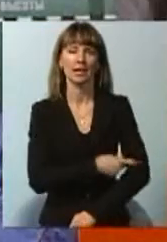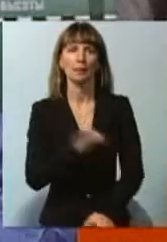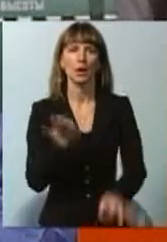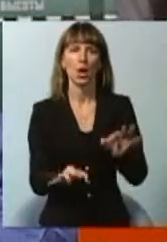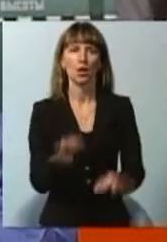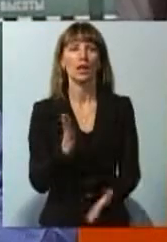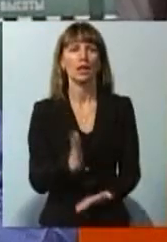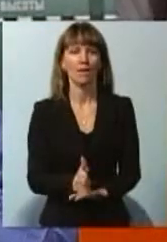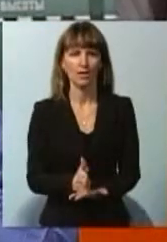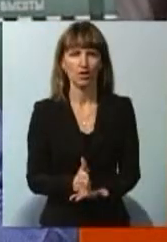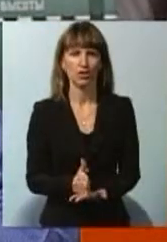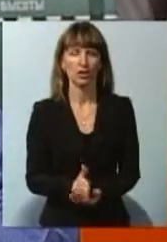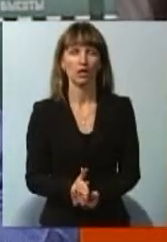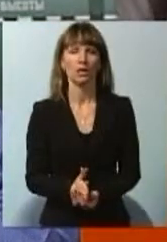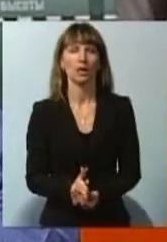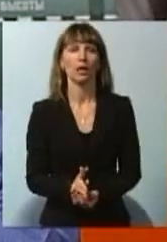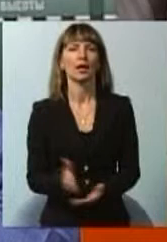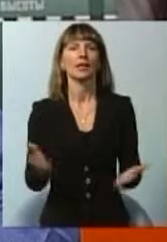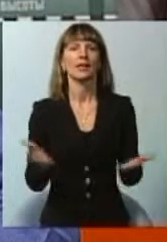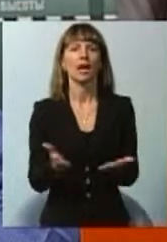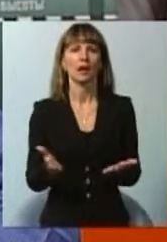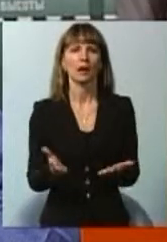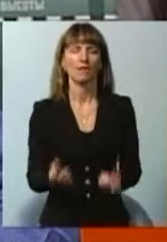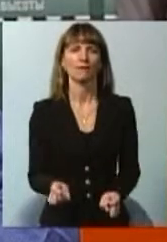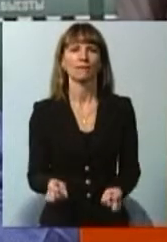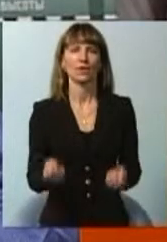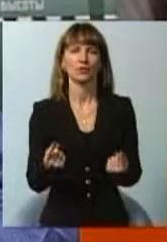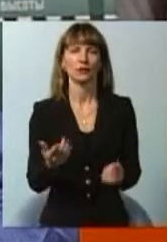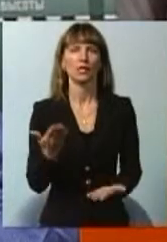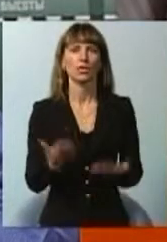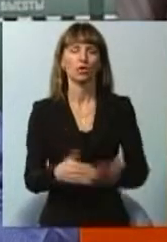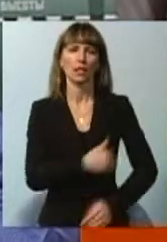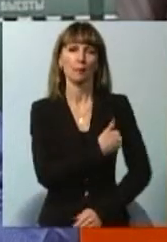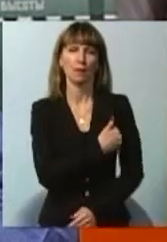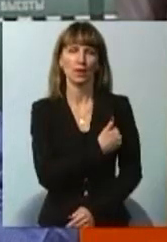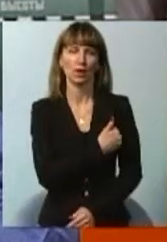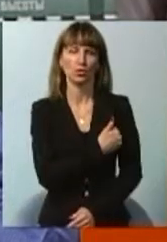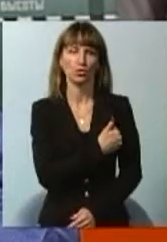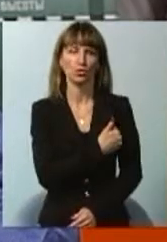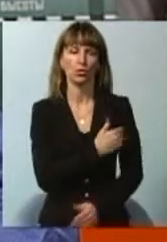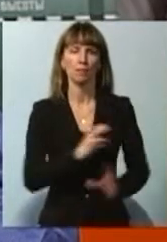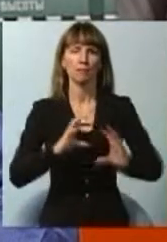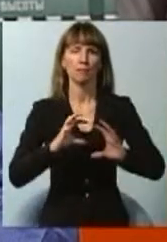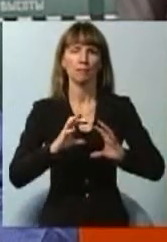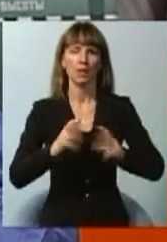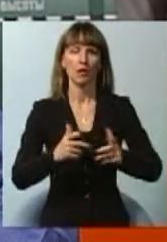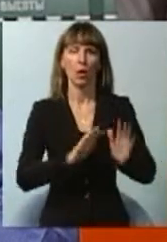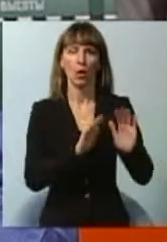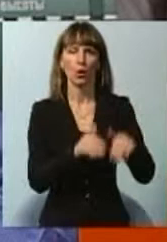природне явище, яке возник, якщо температура мирового океану підніметься